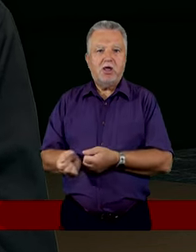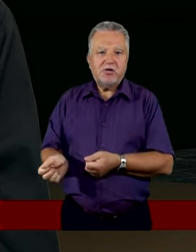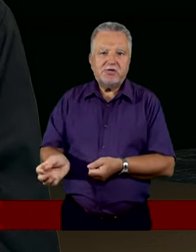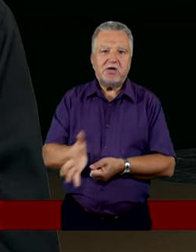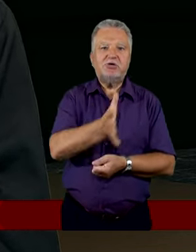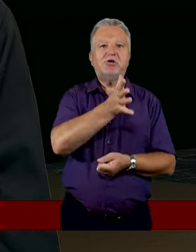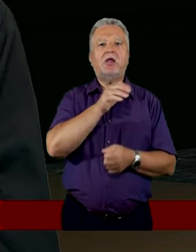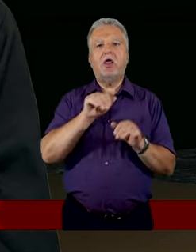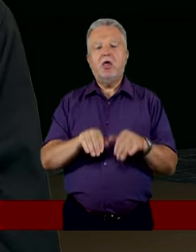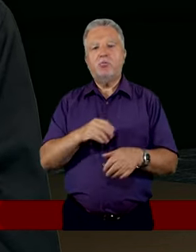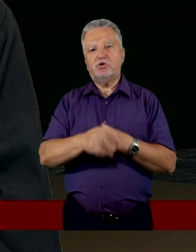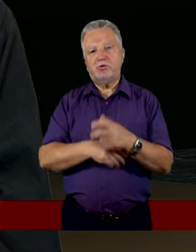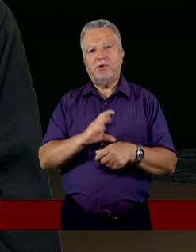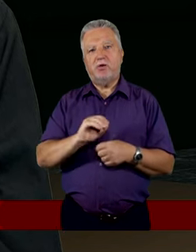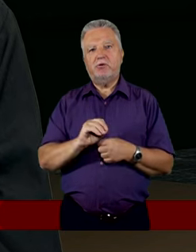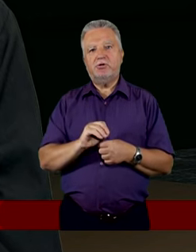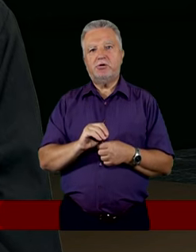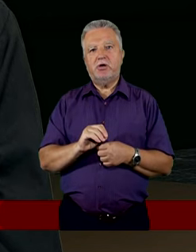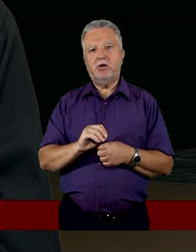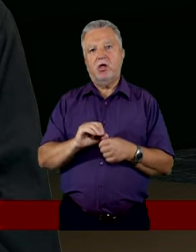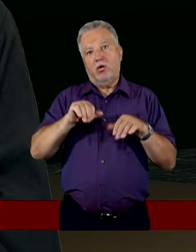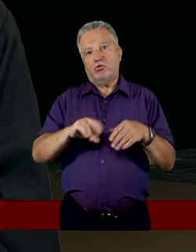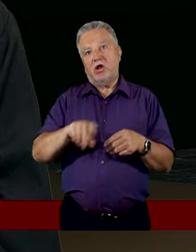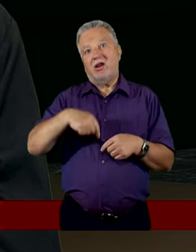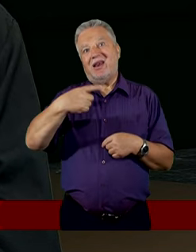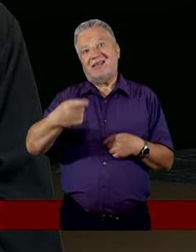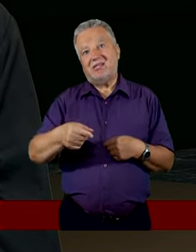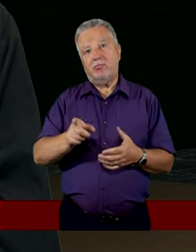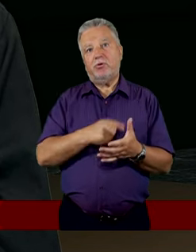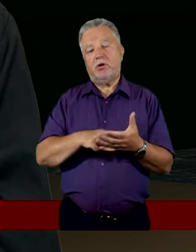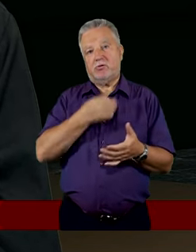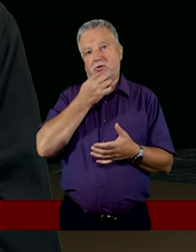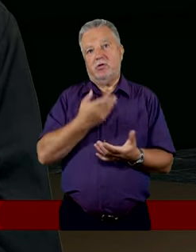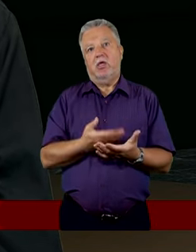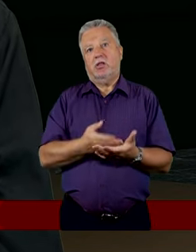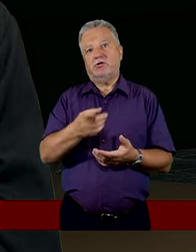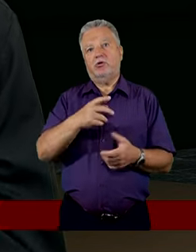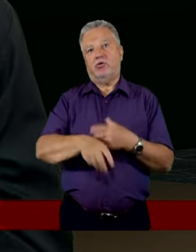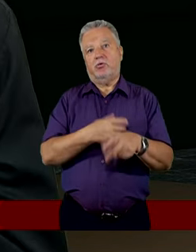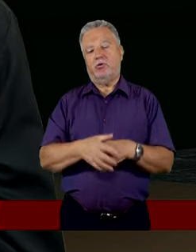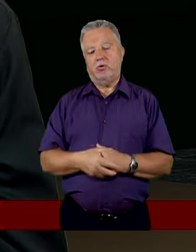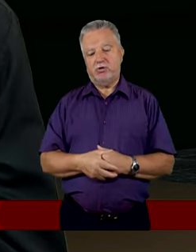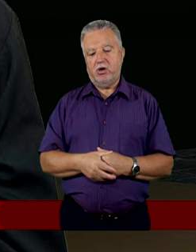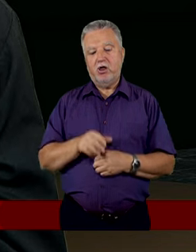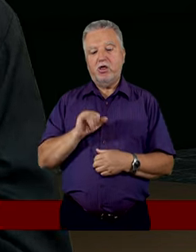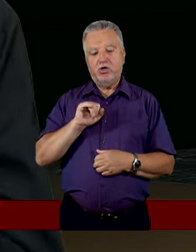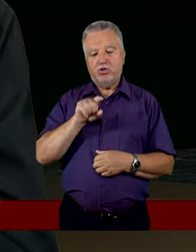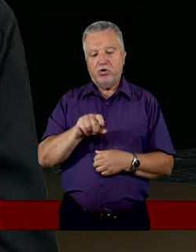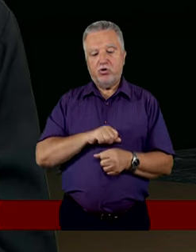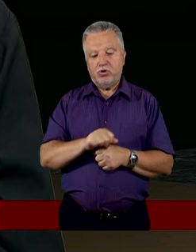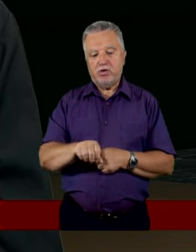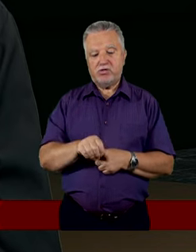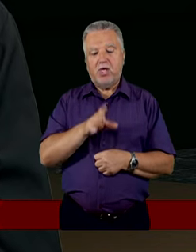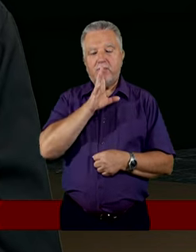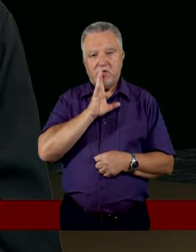zasiane, może sprawić, że za którymś razem on zapyta, dlaczego ten człowiek to uczynił. I to jest